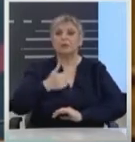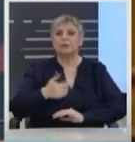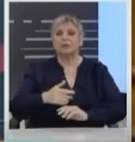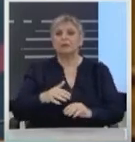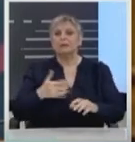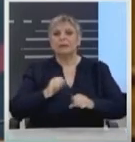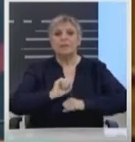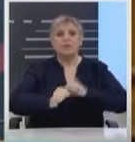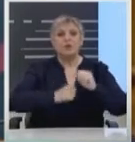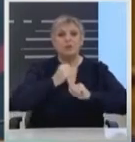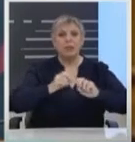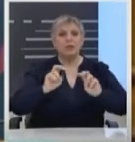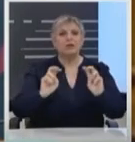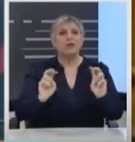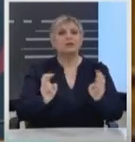δικαίου,